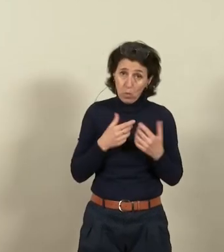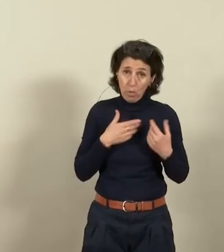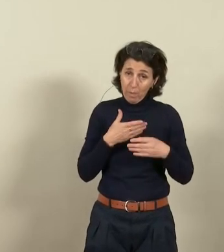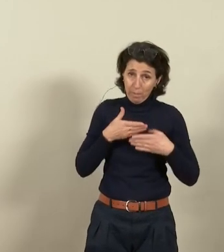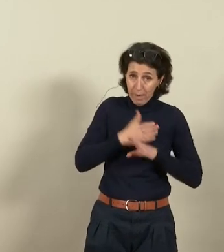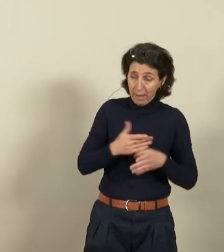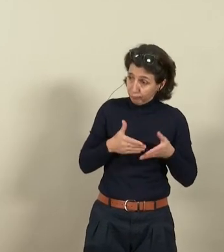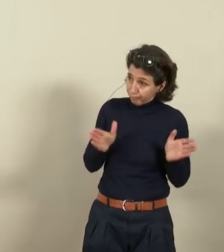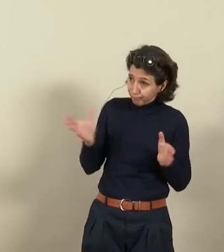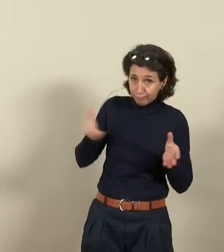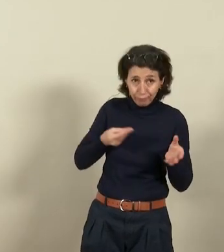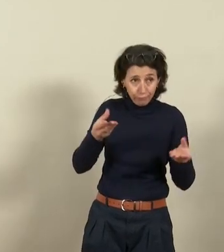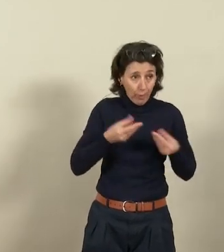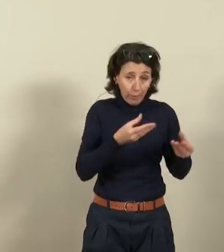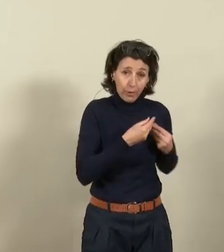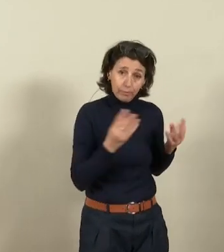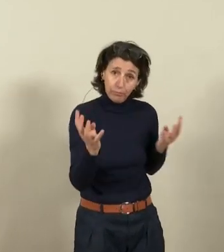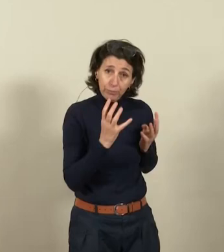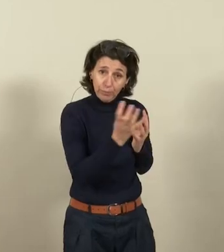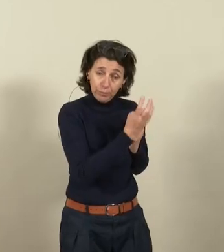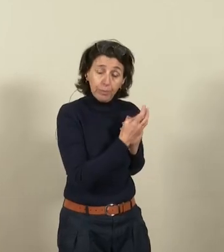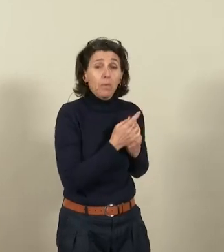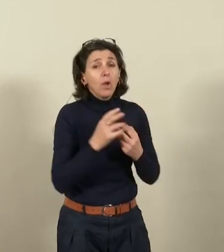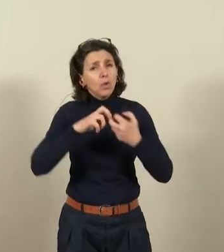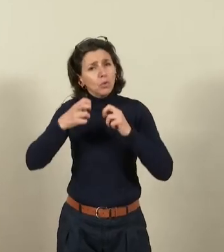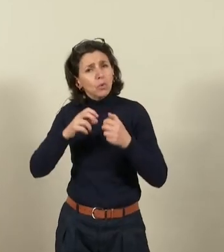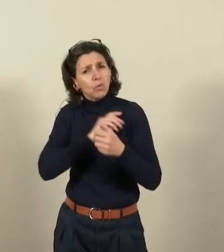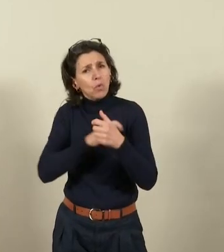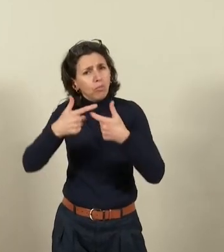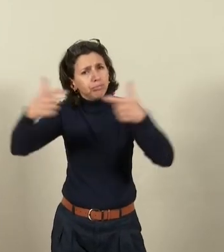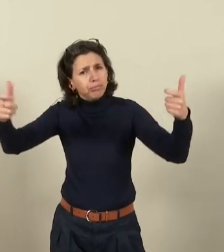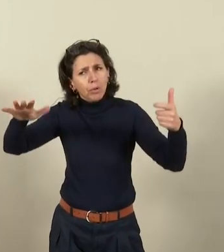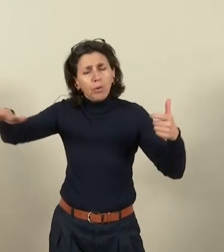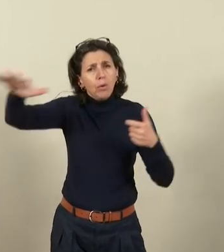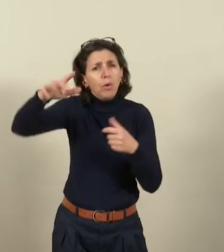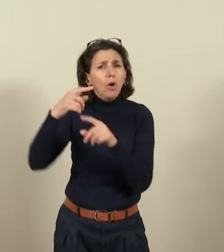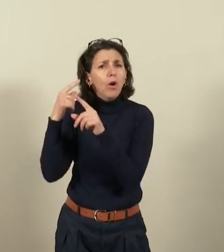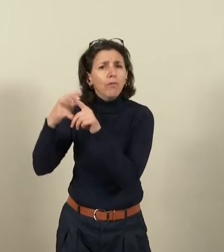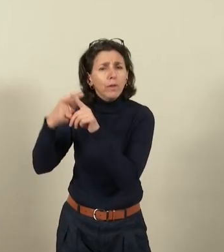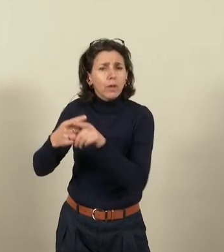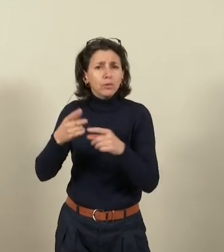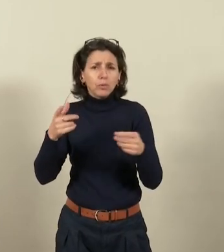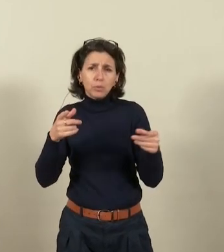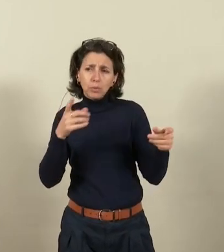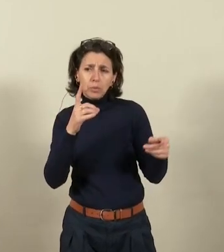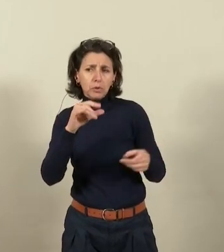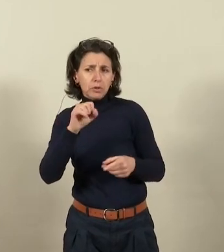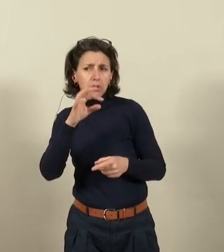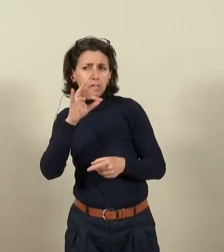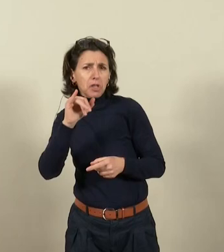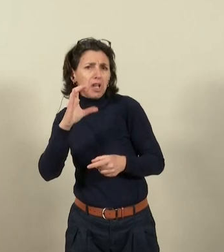avec de de nombreuses structures sportives hein je je pense aux fédérations au district pour